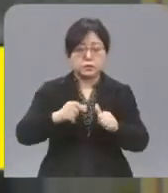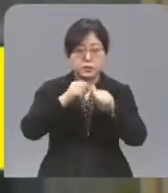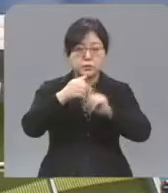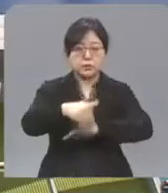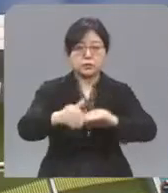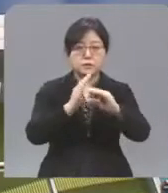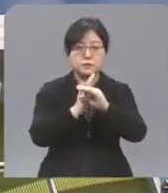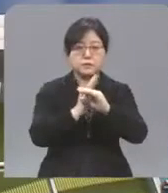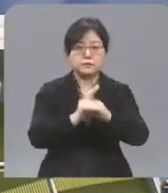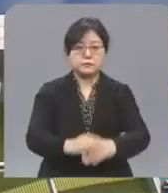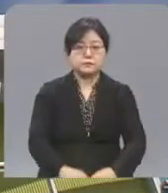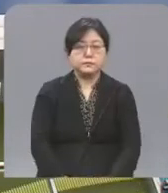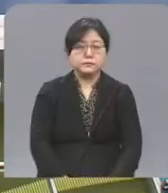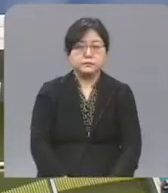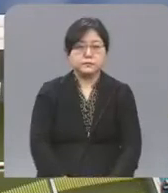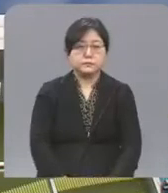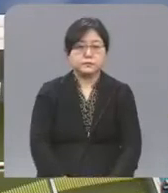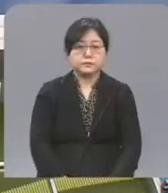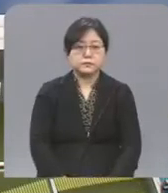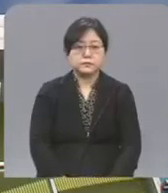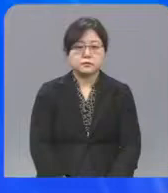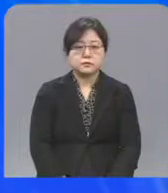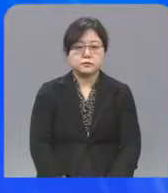채용한다고 밝혔습니다.